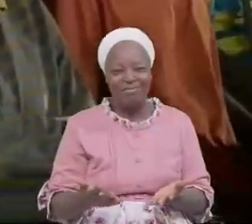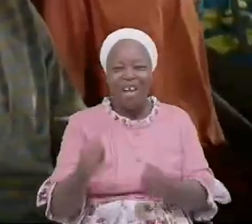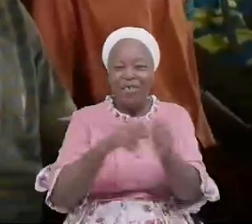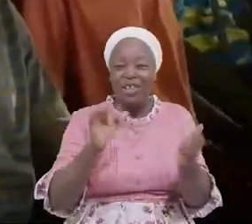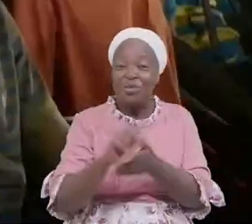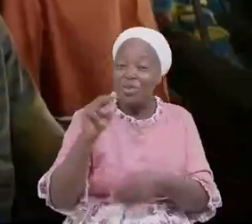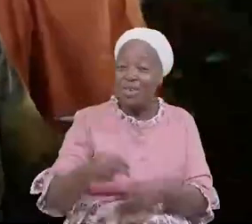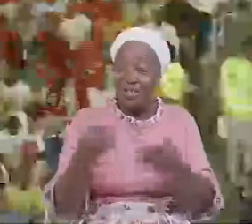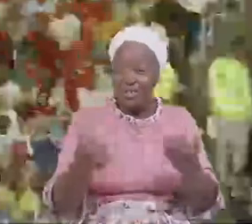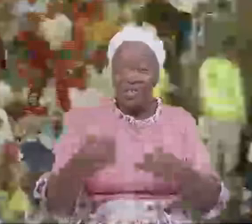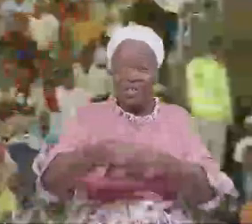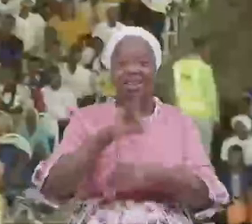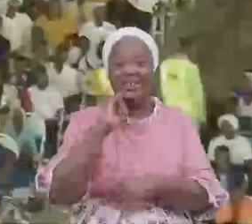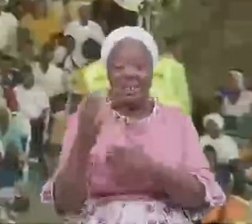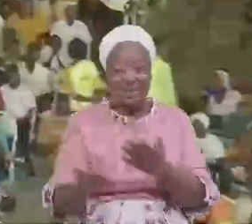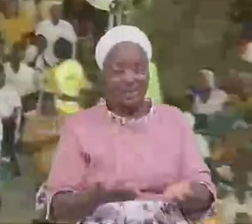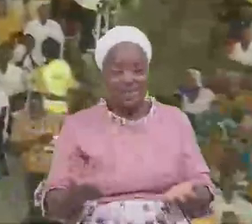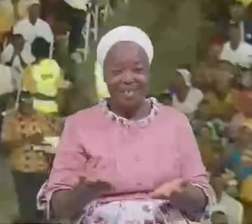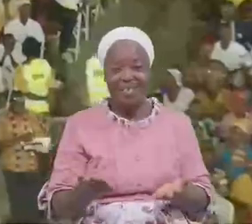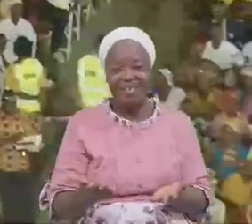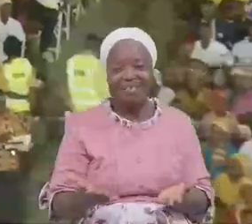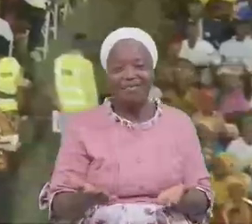J'ai dit tout ce dont tu as besoin est disponible ce soir.